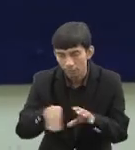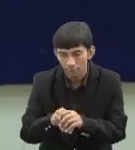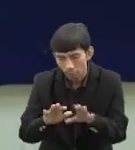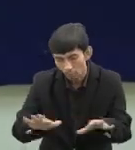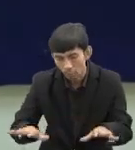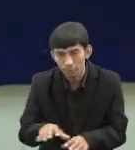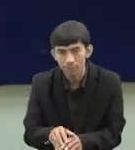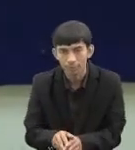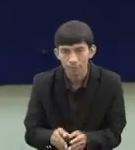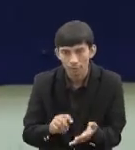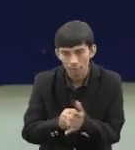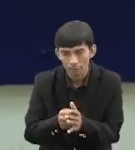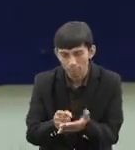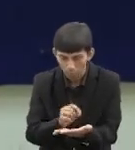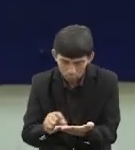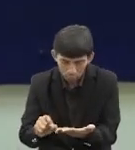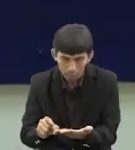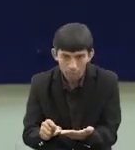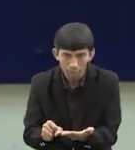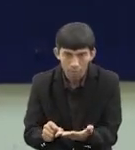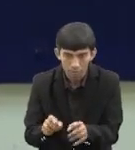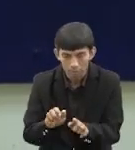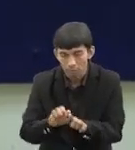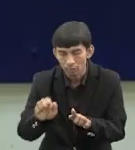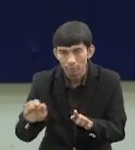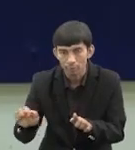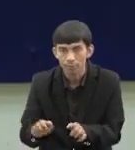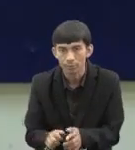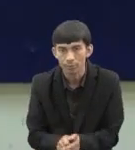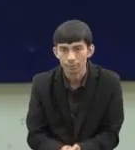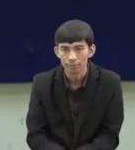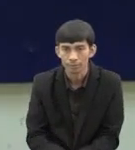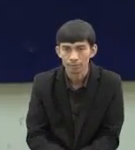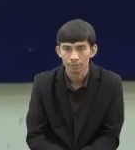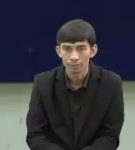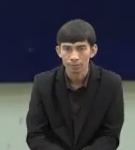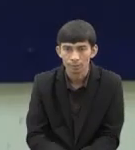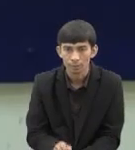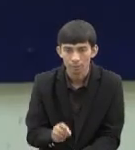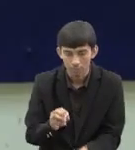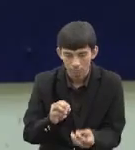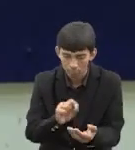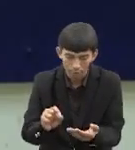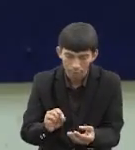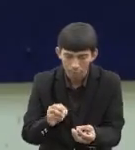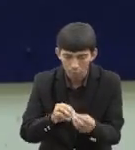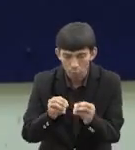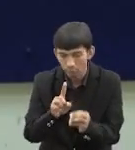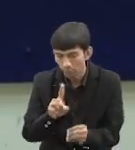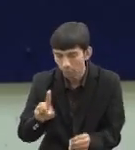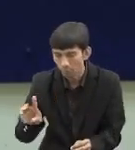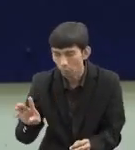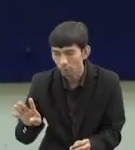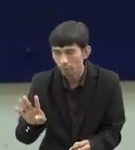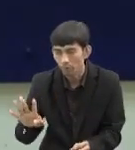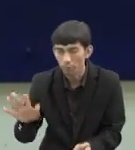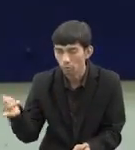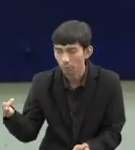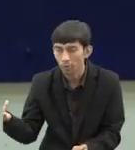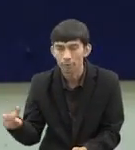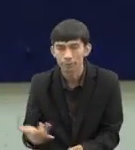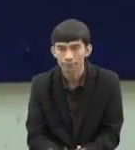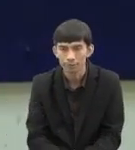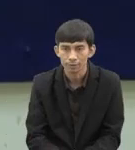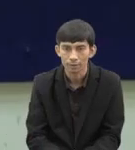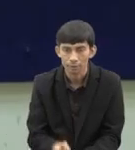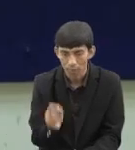chắc ba từng ăn khi nấy con nó phải để con tan con ai prai chầm nạp chuôn chắc má con nặng lấy môi pi bay buồn phải ăn bằng môi bằng pi chắc má